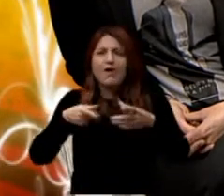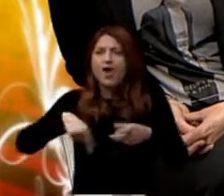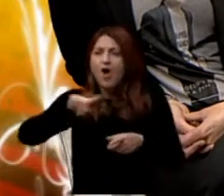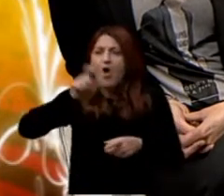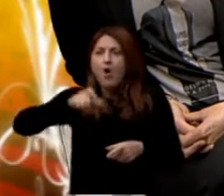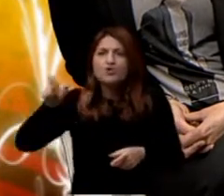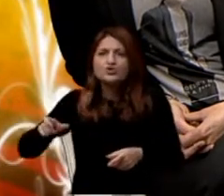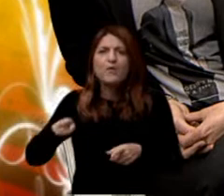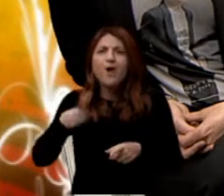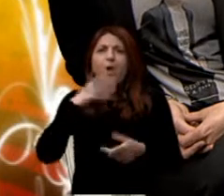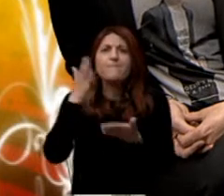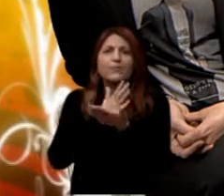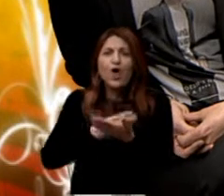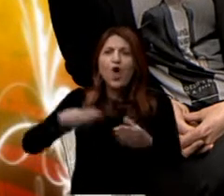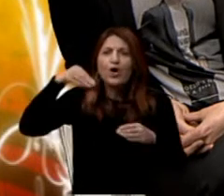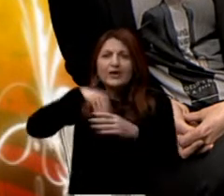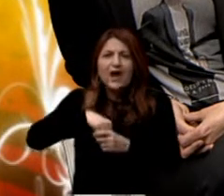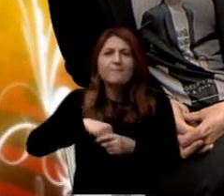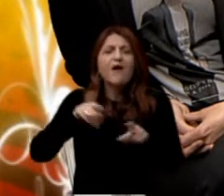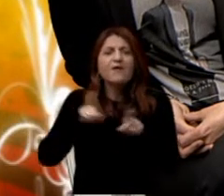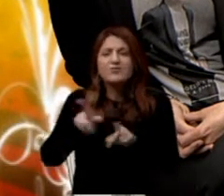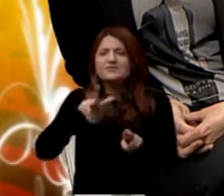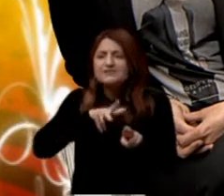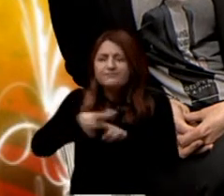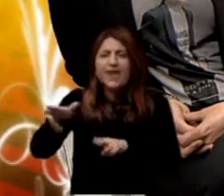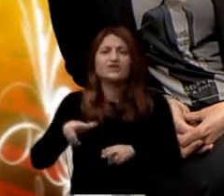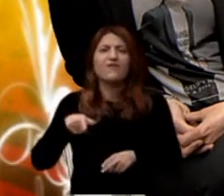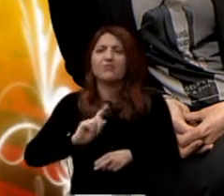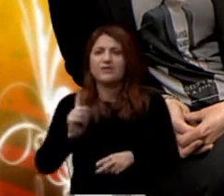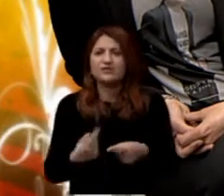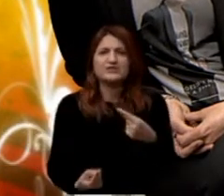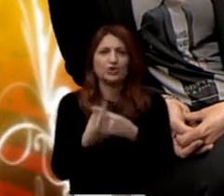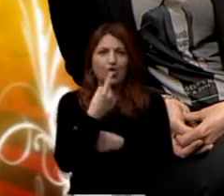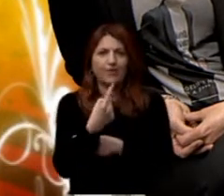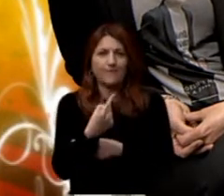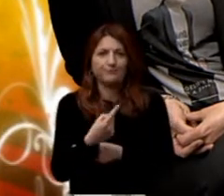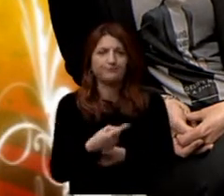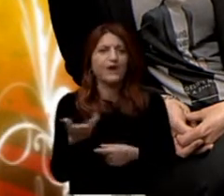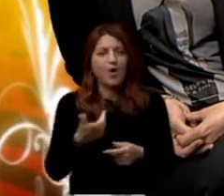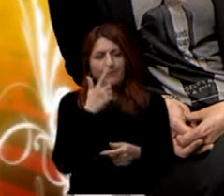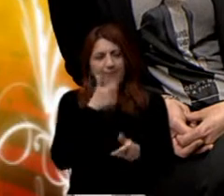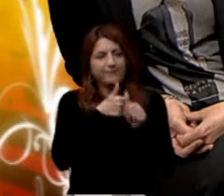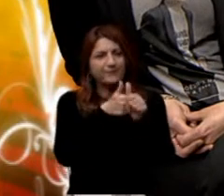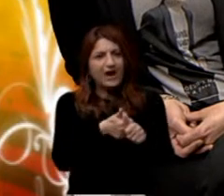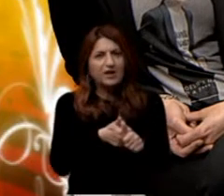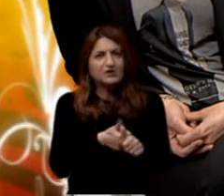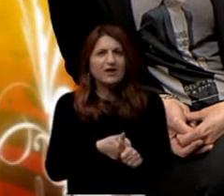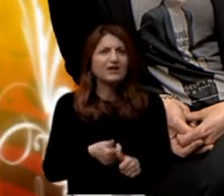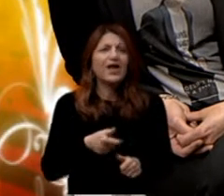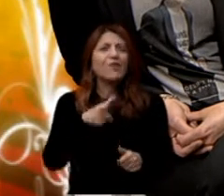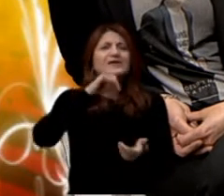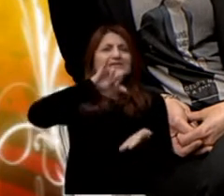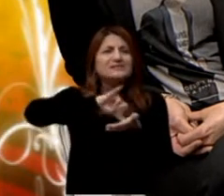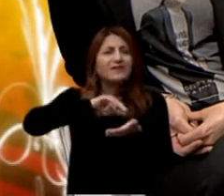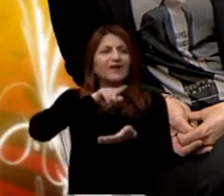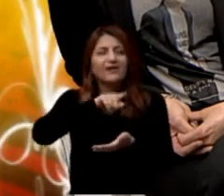i stavljeno je u program preventivnih mjera u panelu praćenja putem CEZIH-a,